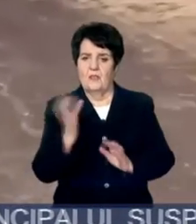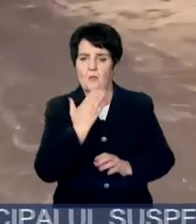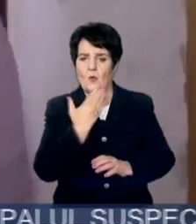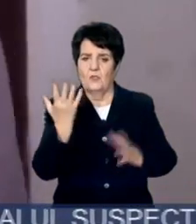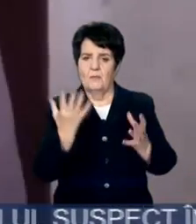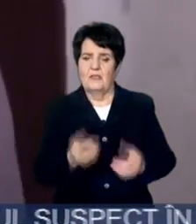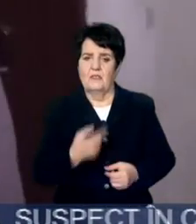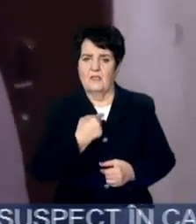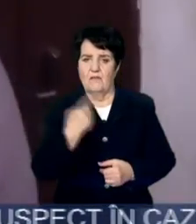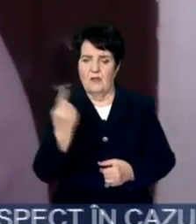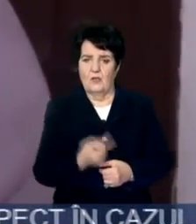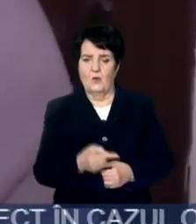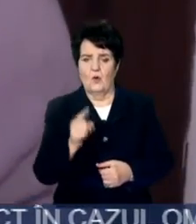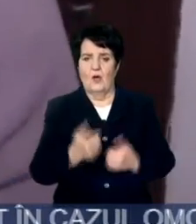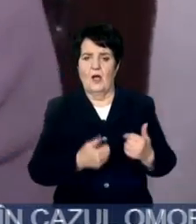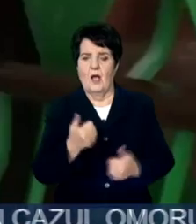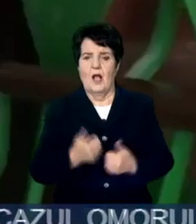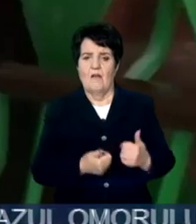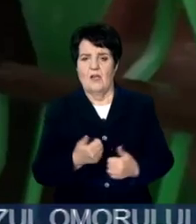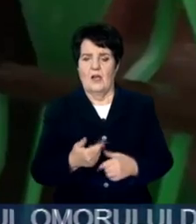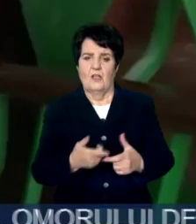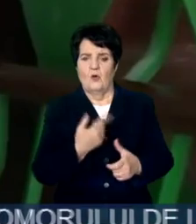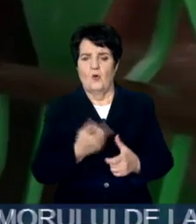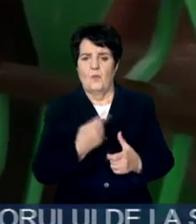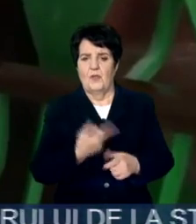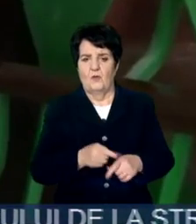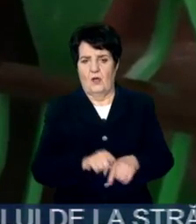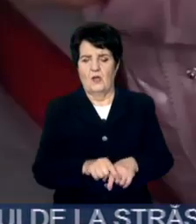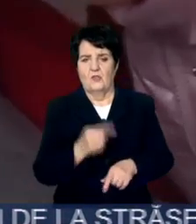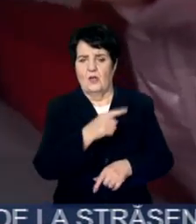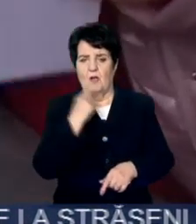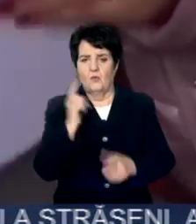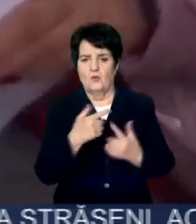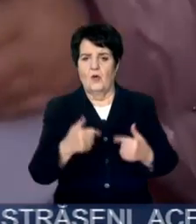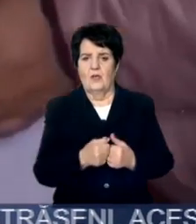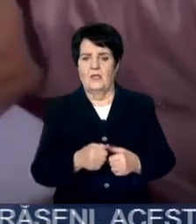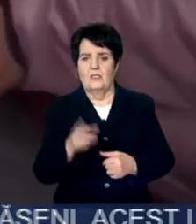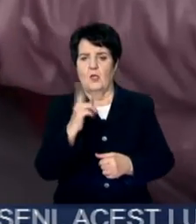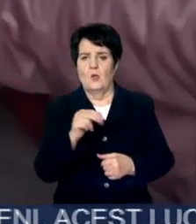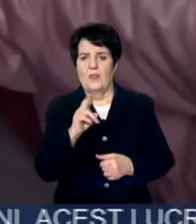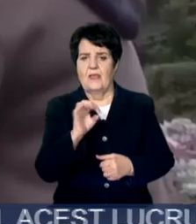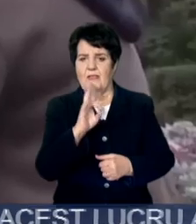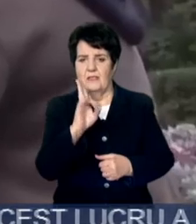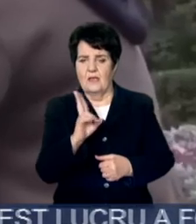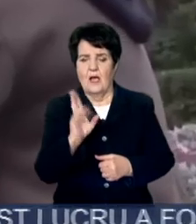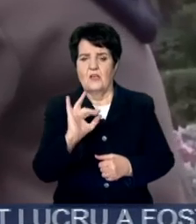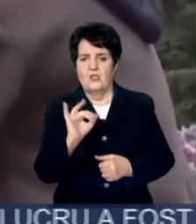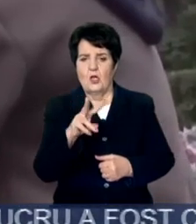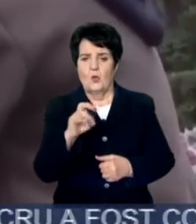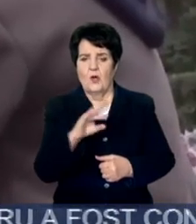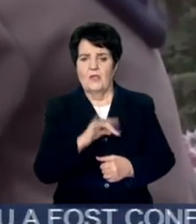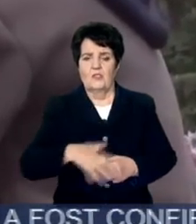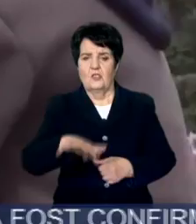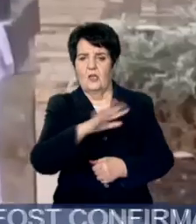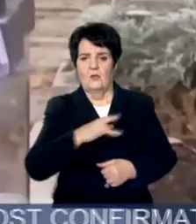zi de votare în cadrul așa numitor referendumuri privind aderarea la Rusia organizate în Donetsk și Lugansk, precum și în teritoriile ocupate